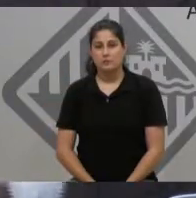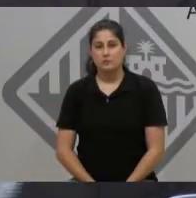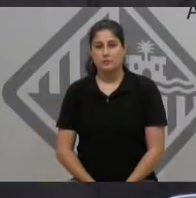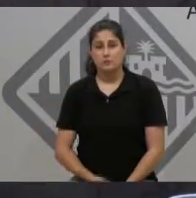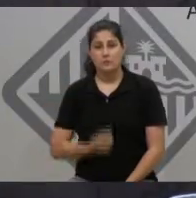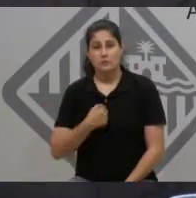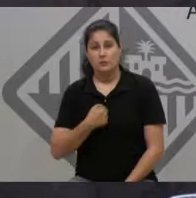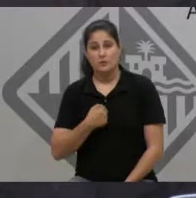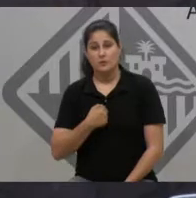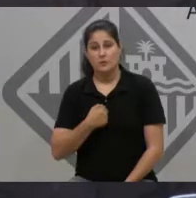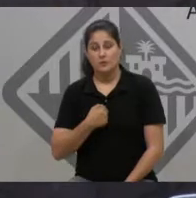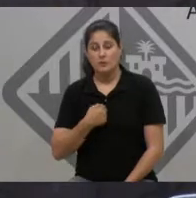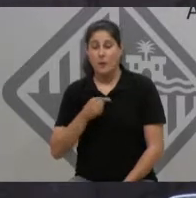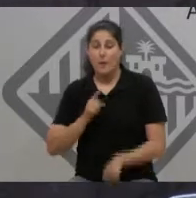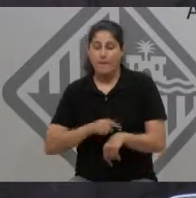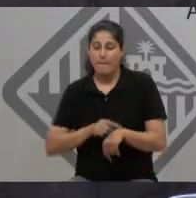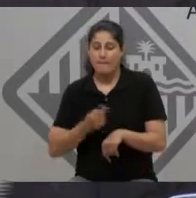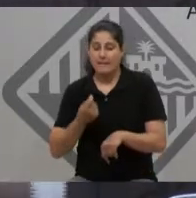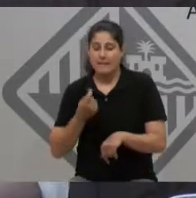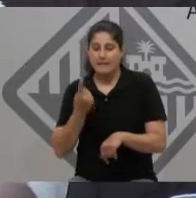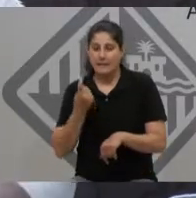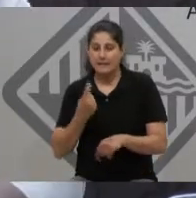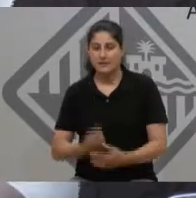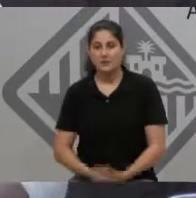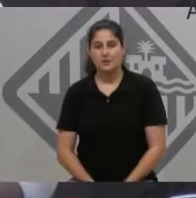Yo tendré que usar un poco más de tiempo.